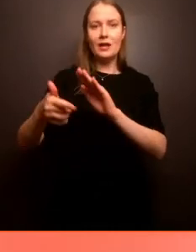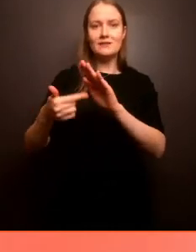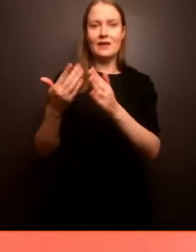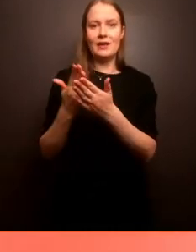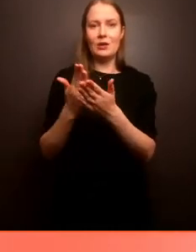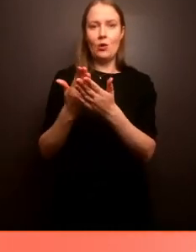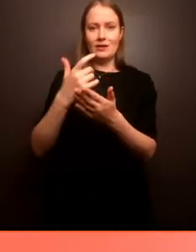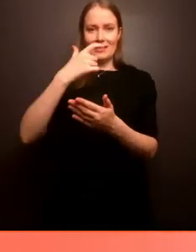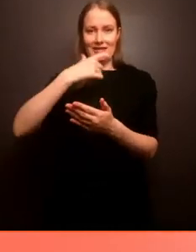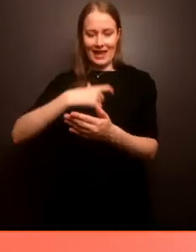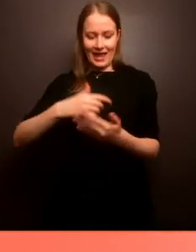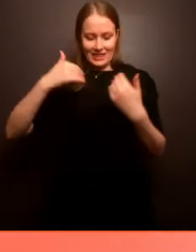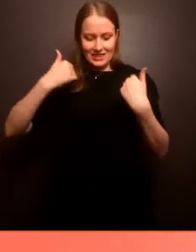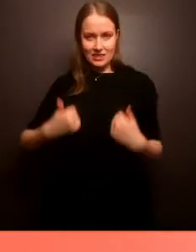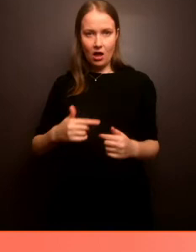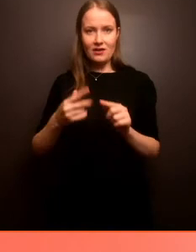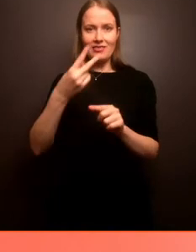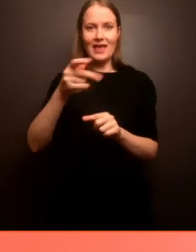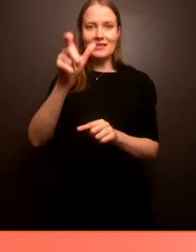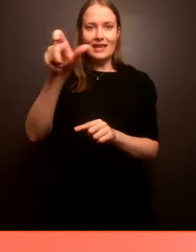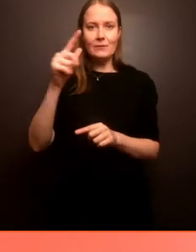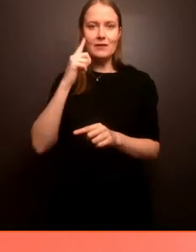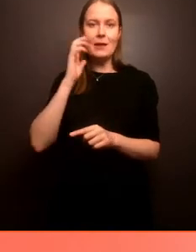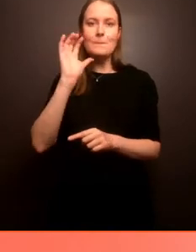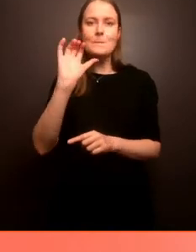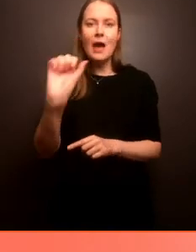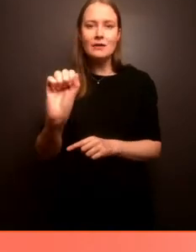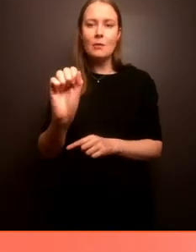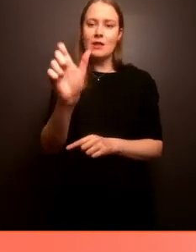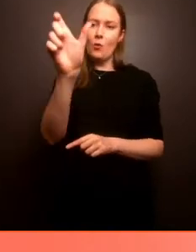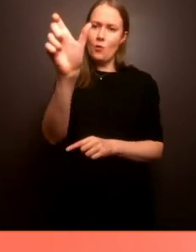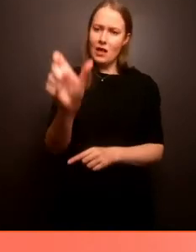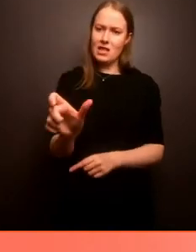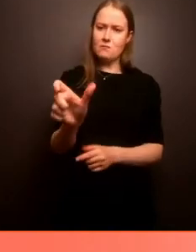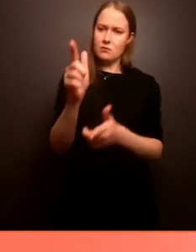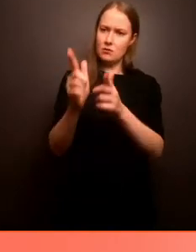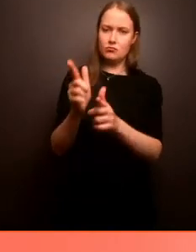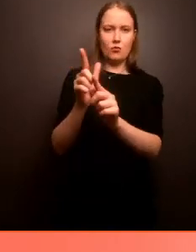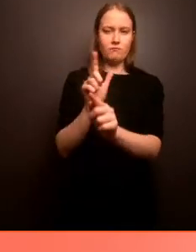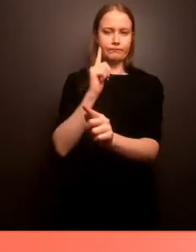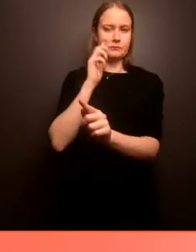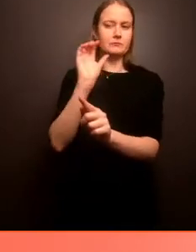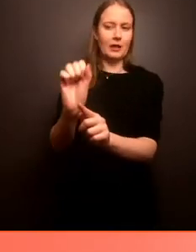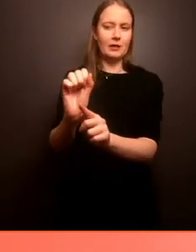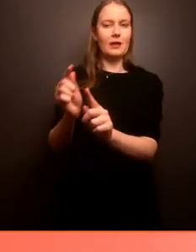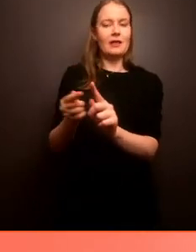ise enda ja teiste inimeste märkamine inimestena eelkõige ja